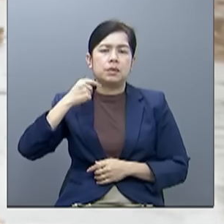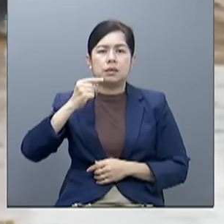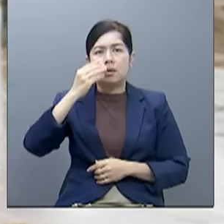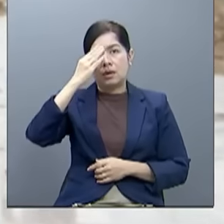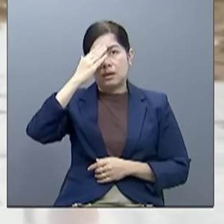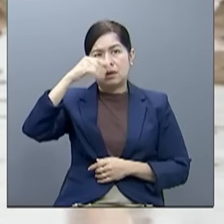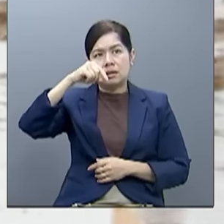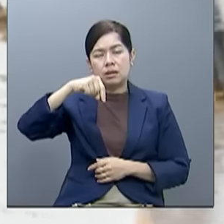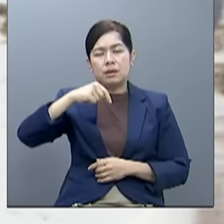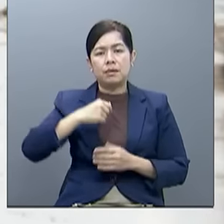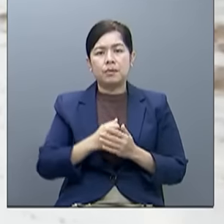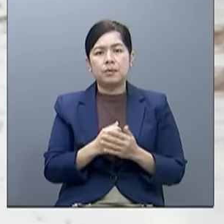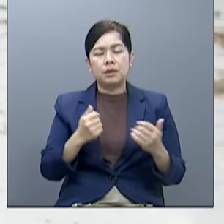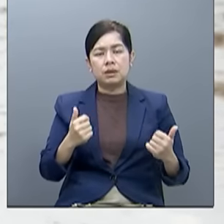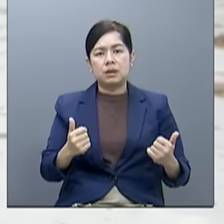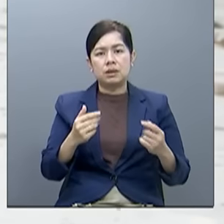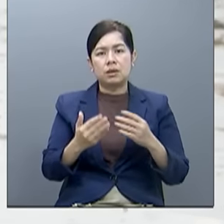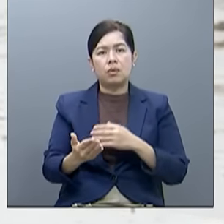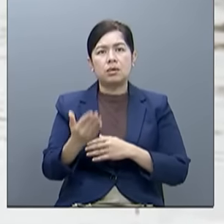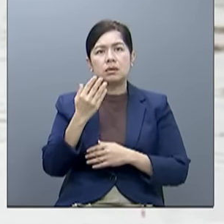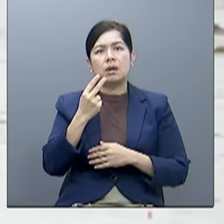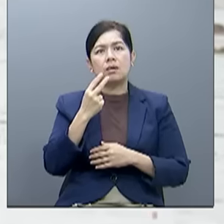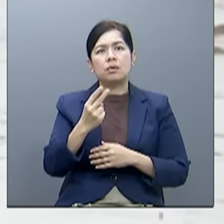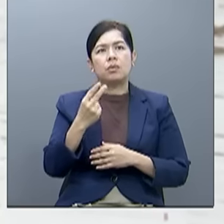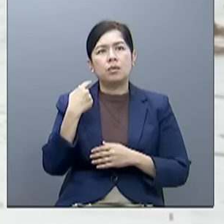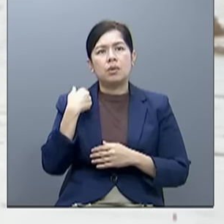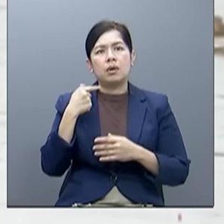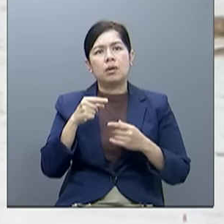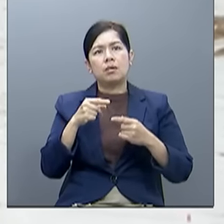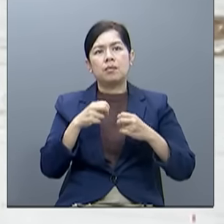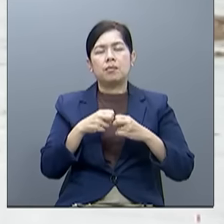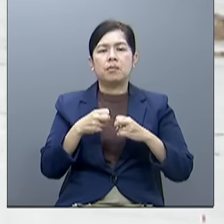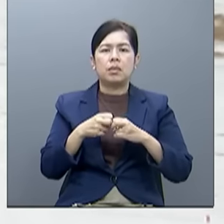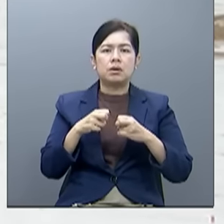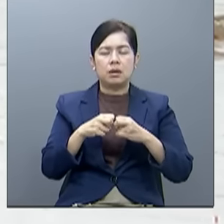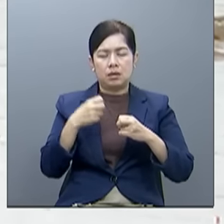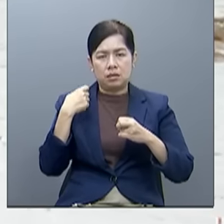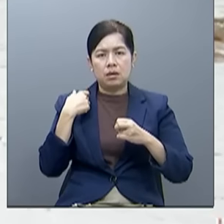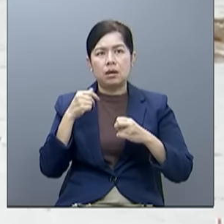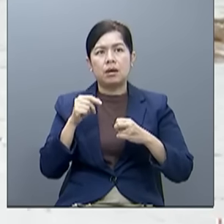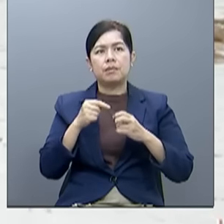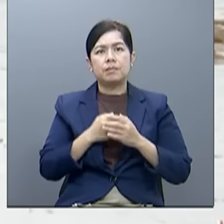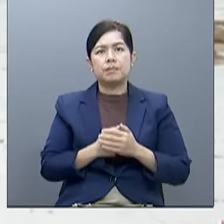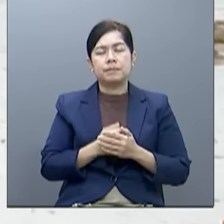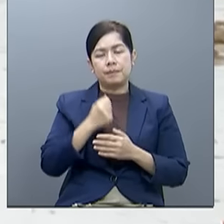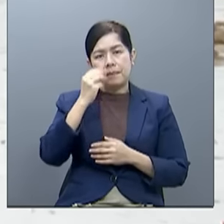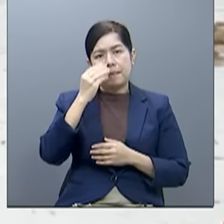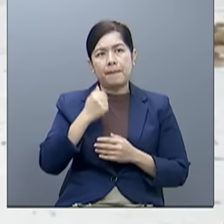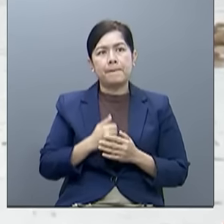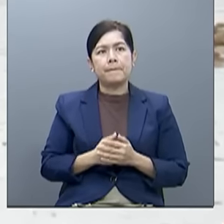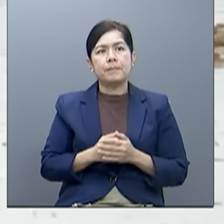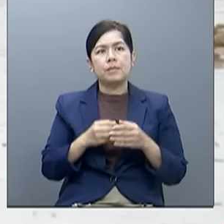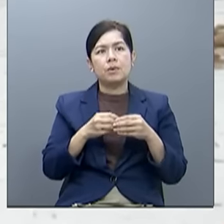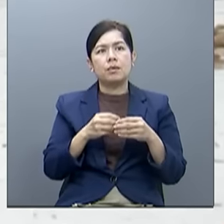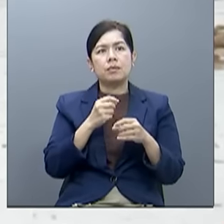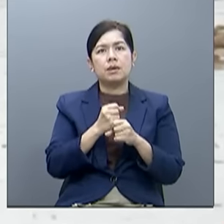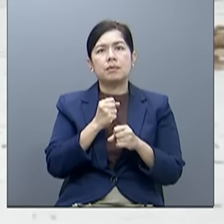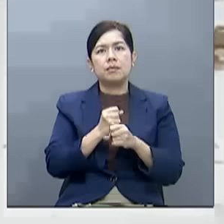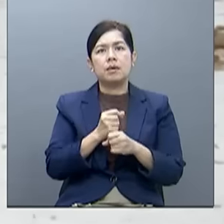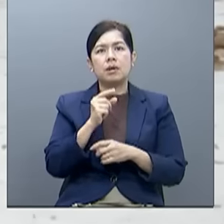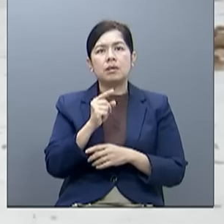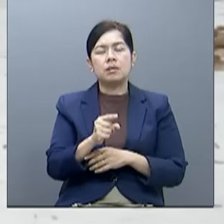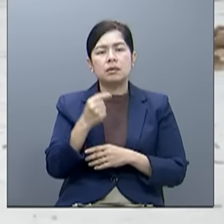ตอนเช้าวันนี้สะท้อนความวุ่นวายของถนนเส้นนี้ได้ชัดเจนพอสมควรนะครับเพราะว่าเจ้าหน้าที่ต้องเร่ง